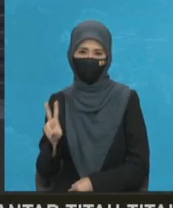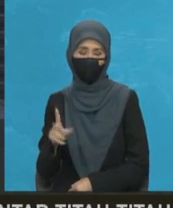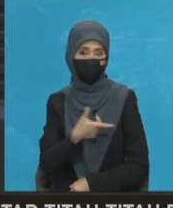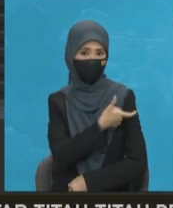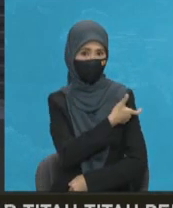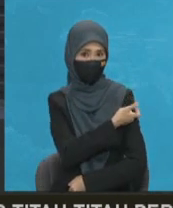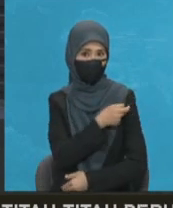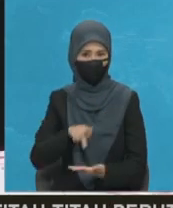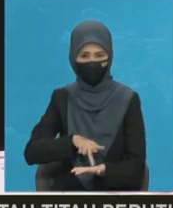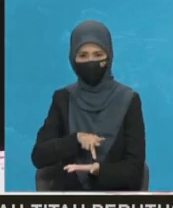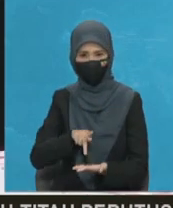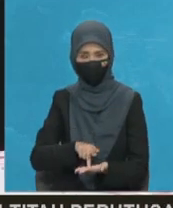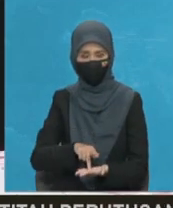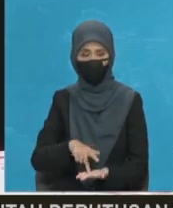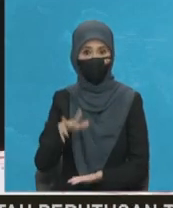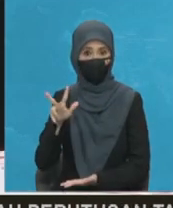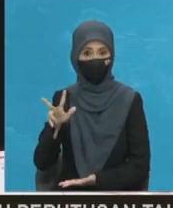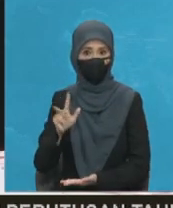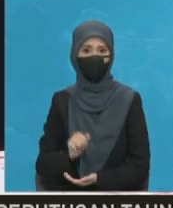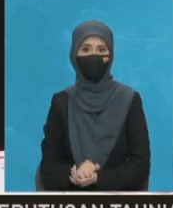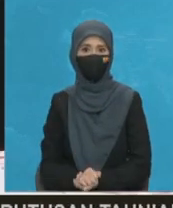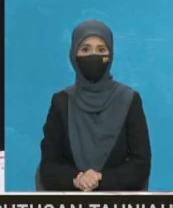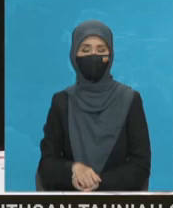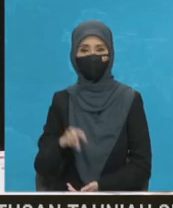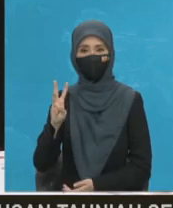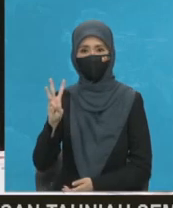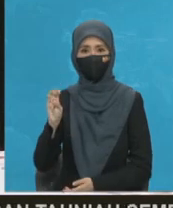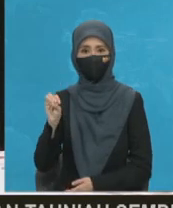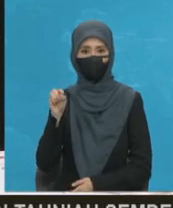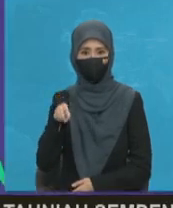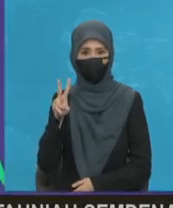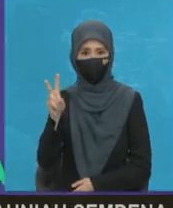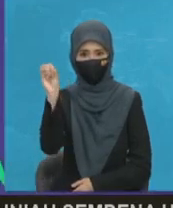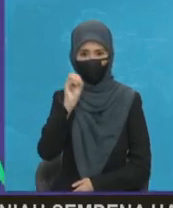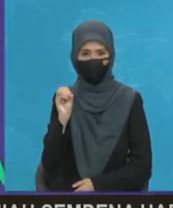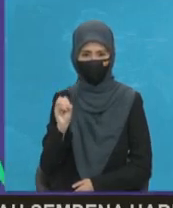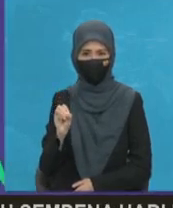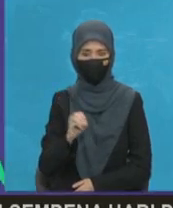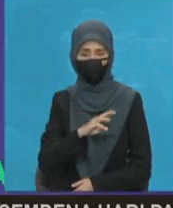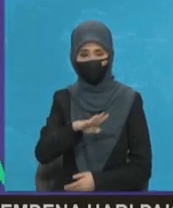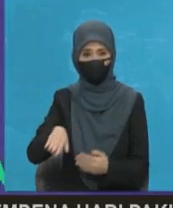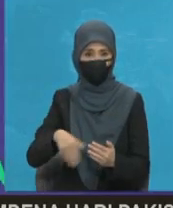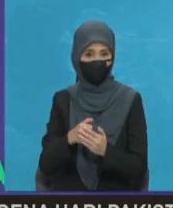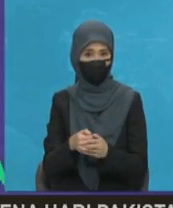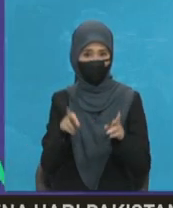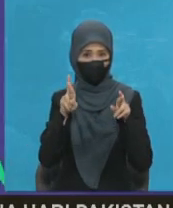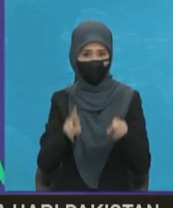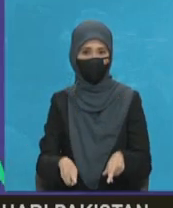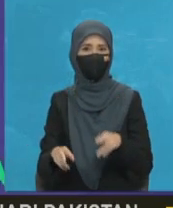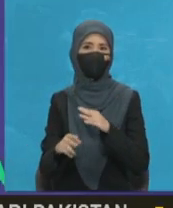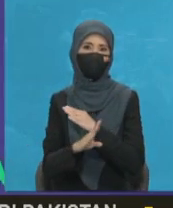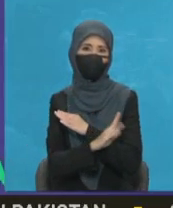kebangsaan bagi mereka m532 spection dialah 60 points 200 dari keseluruhan penduduk di negara ini